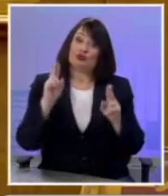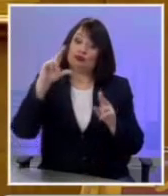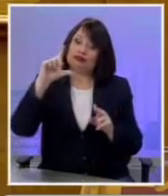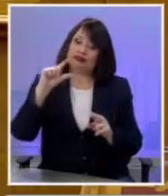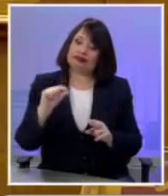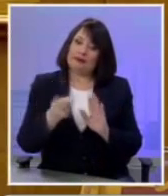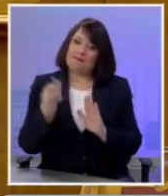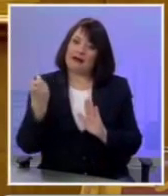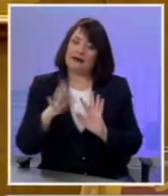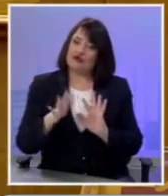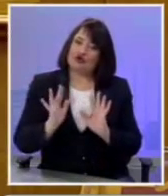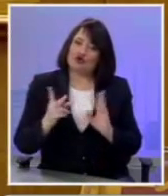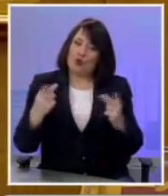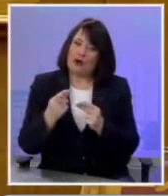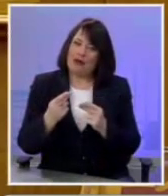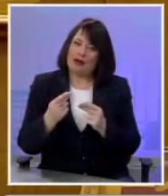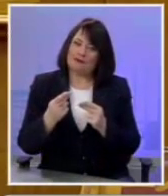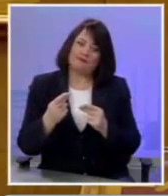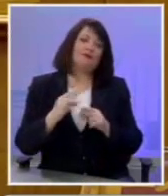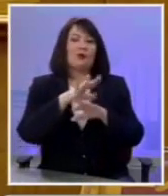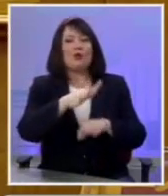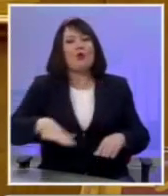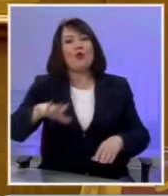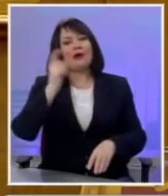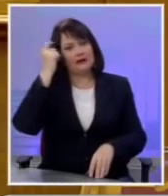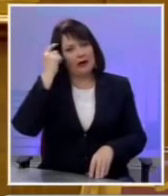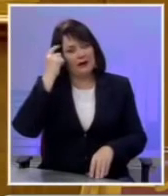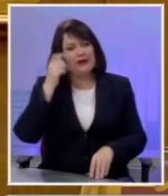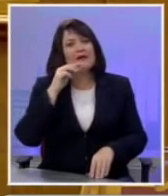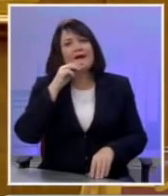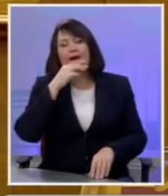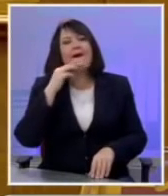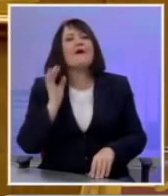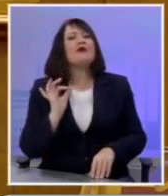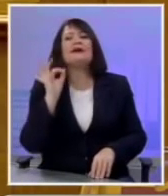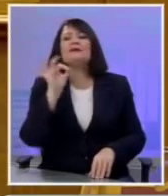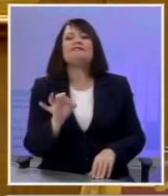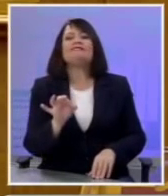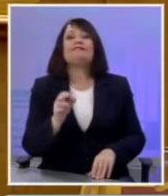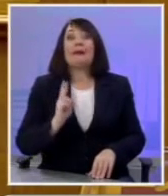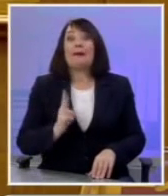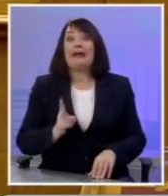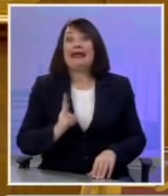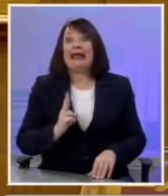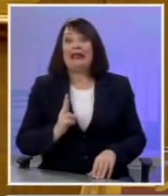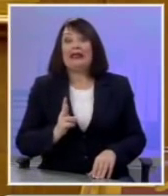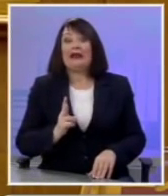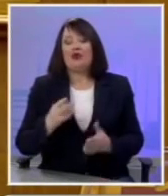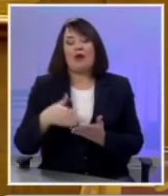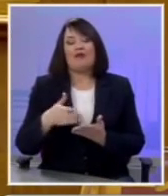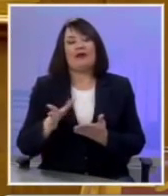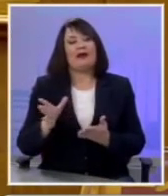τους. Και άρα όλοι αντιλαμβάνεστε ότι βρισκόμασταν μπροστά σε ένα μεγάλο κίνδυνο, τον οποίο